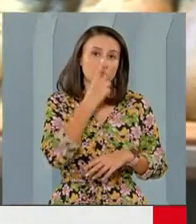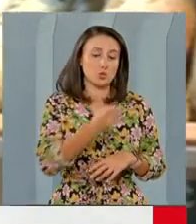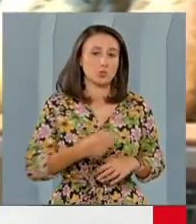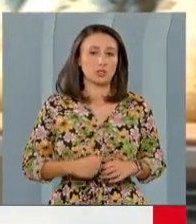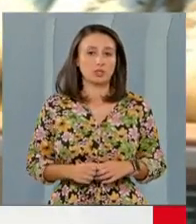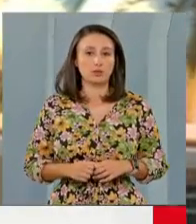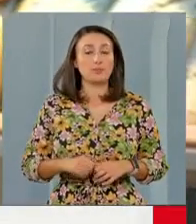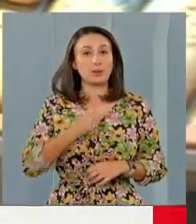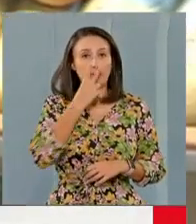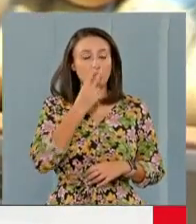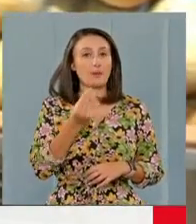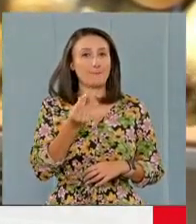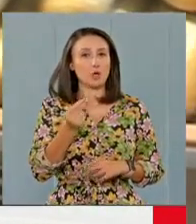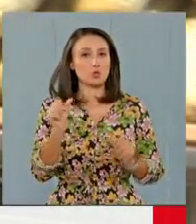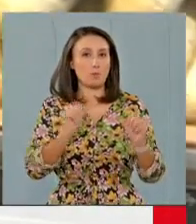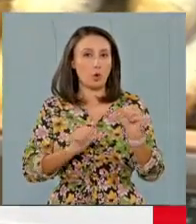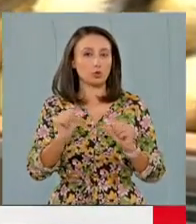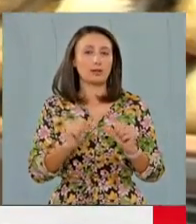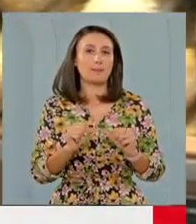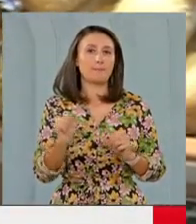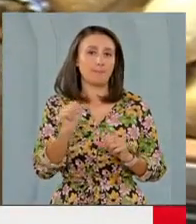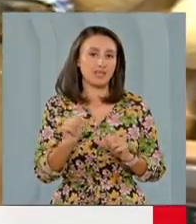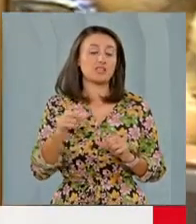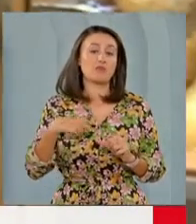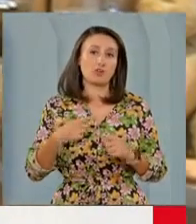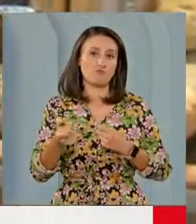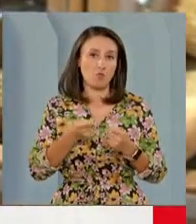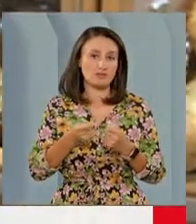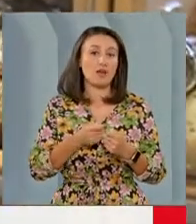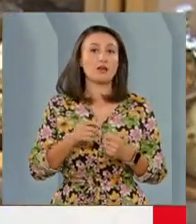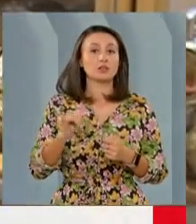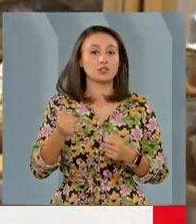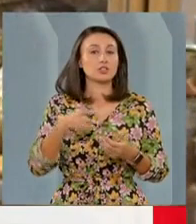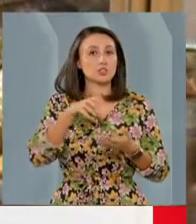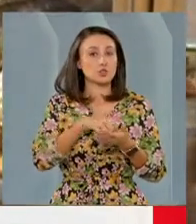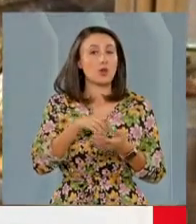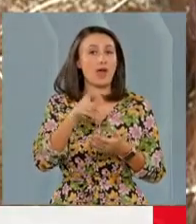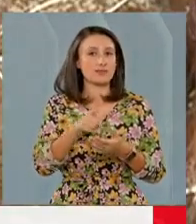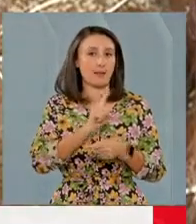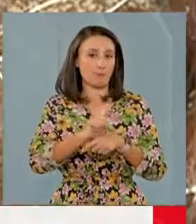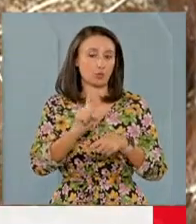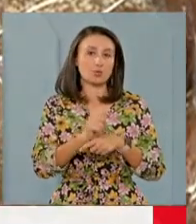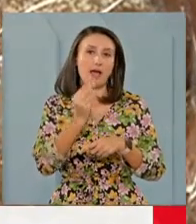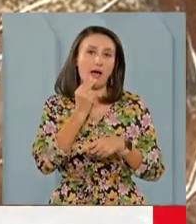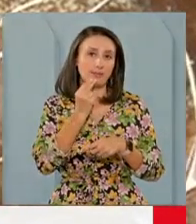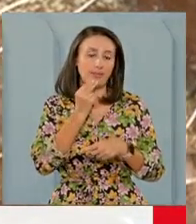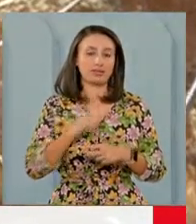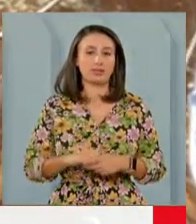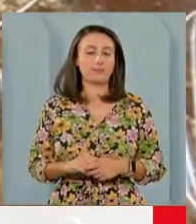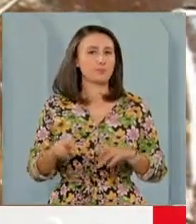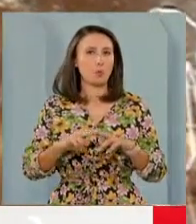privește prețurile la motorină și benzină voi influența inclusiv zona asta de de producție alimentară așa că